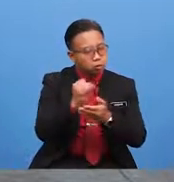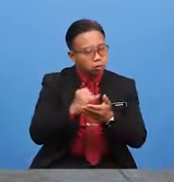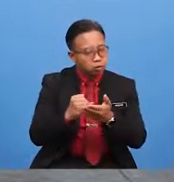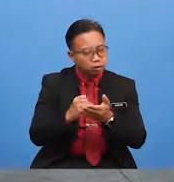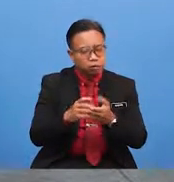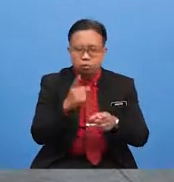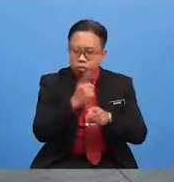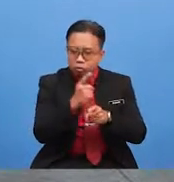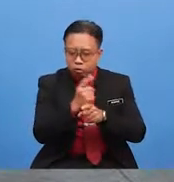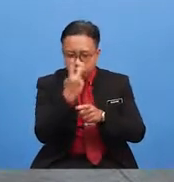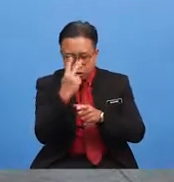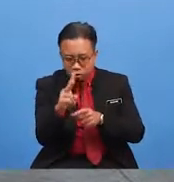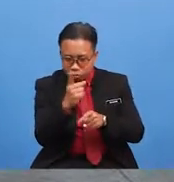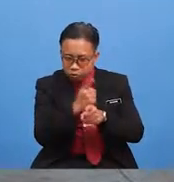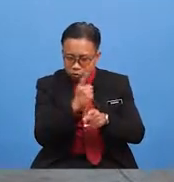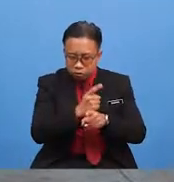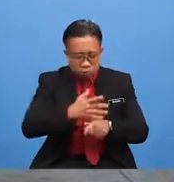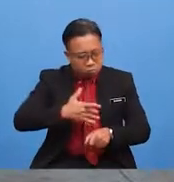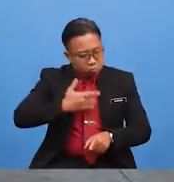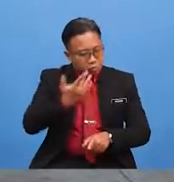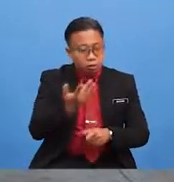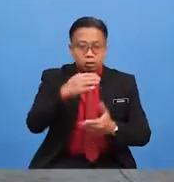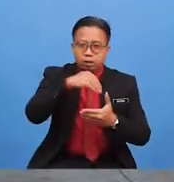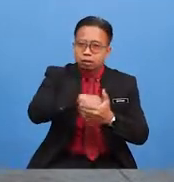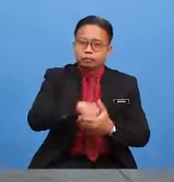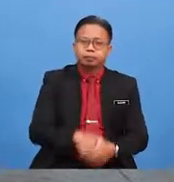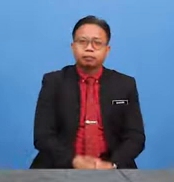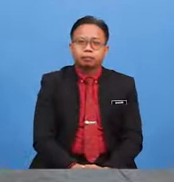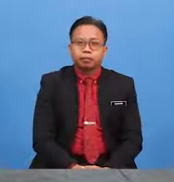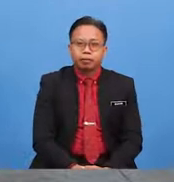penuh teliti dan perasaan yang sangat mendalam.